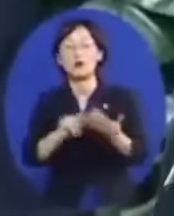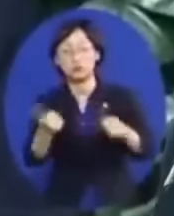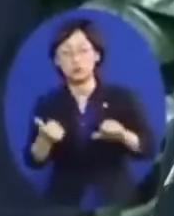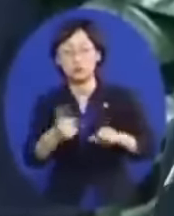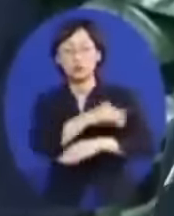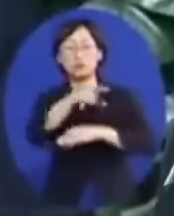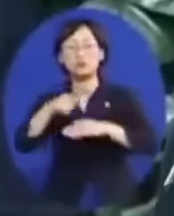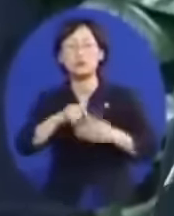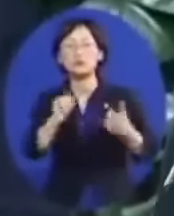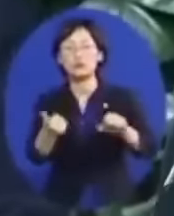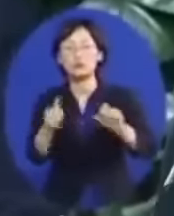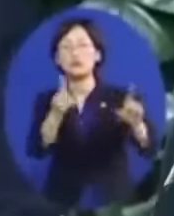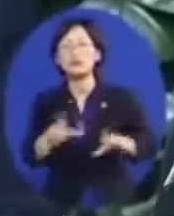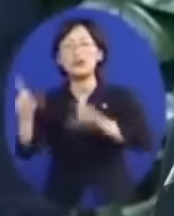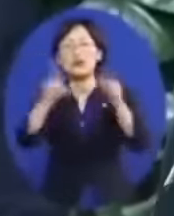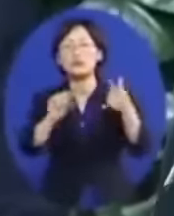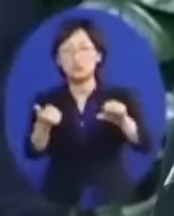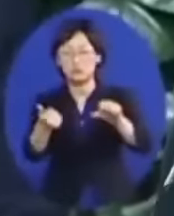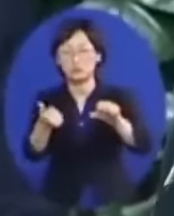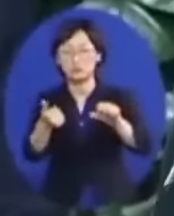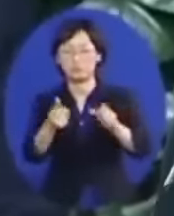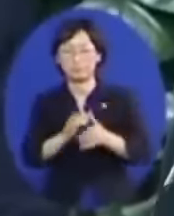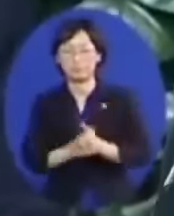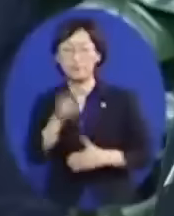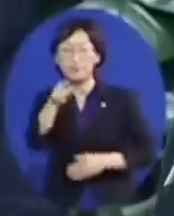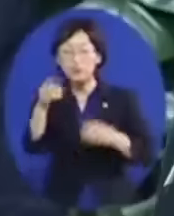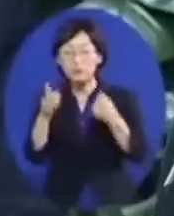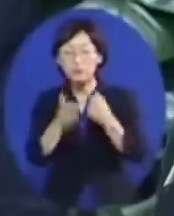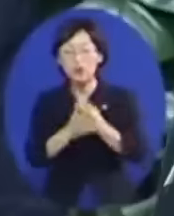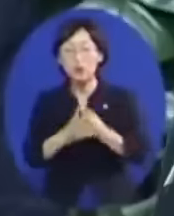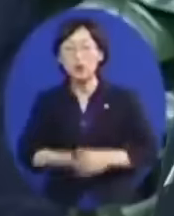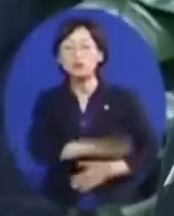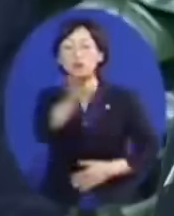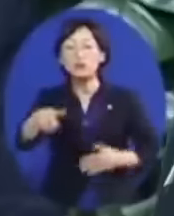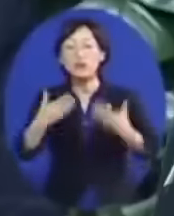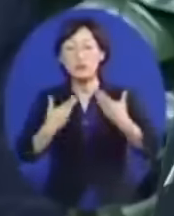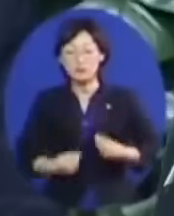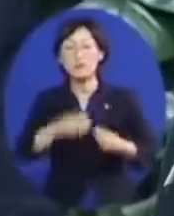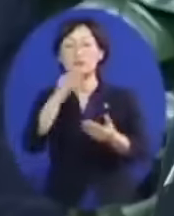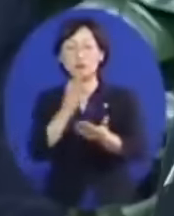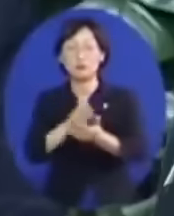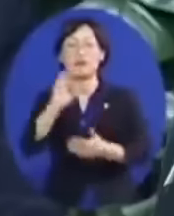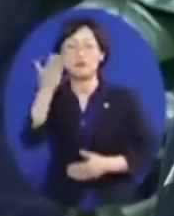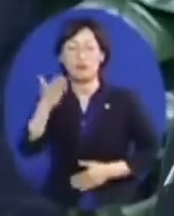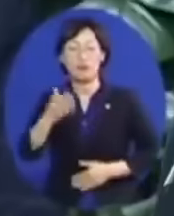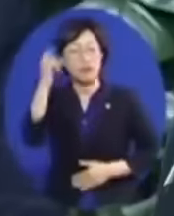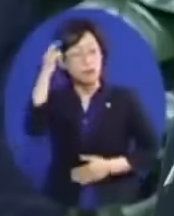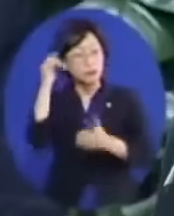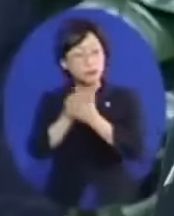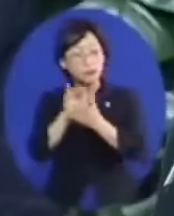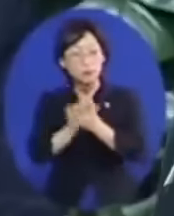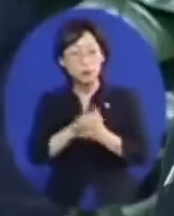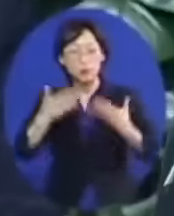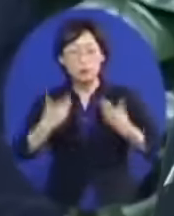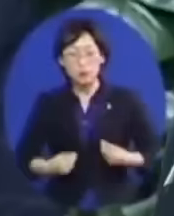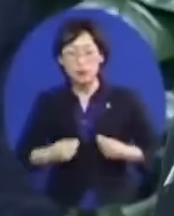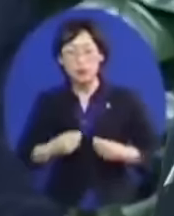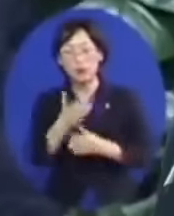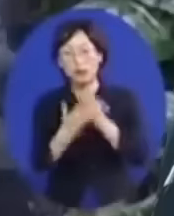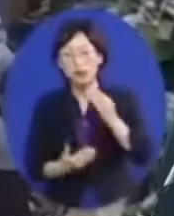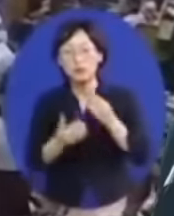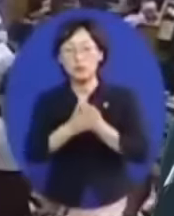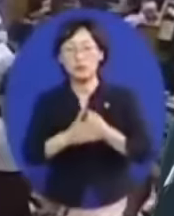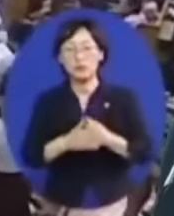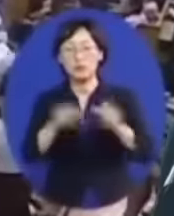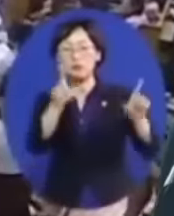육체도 죽고 생활도 죽는 것입니다. 그러므로 우리가 낙심하지 말아야 돼요. 정신적으로 절망하고 낙심하여